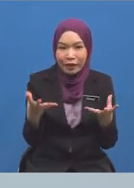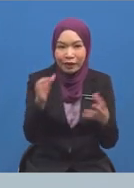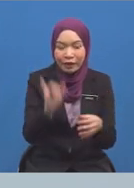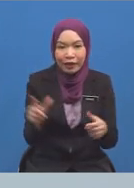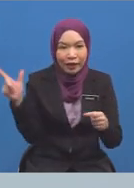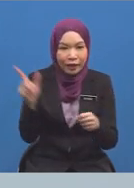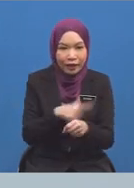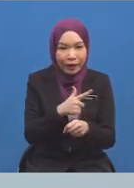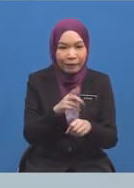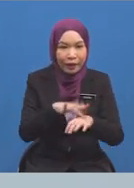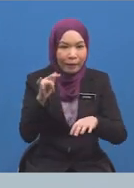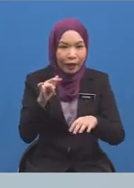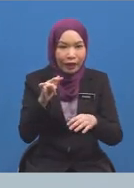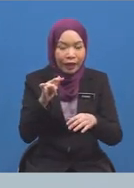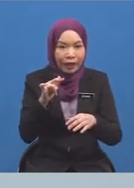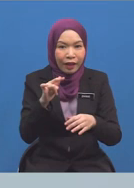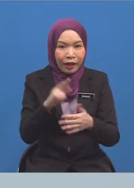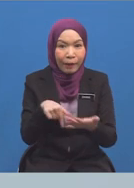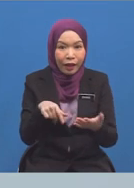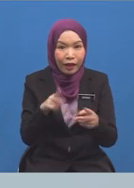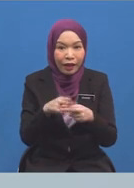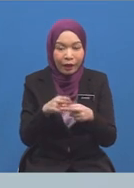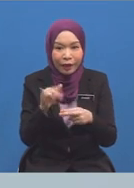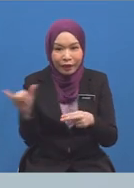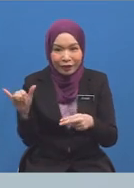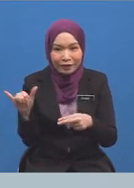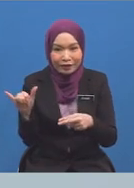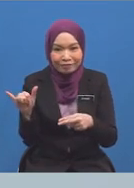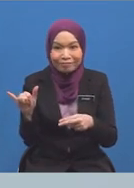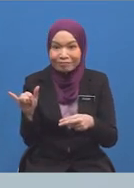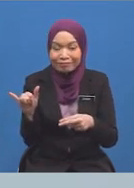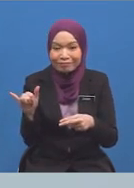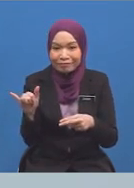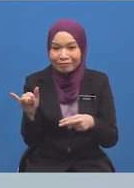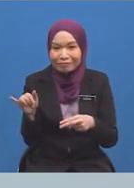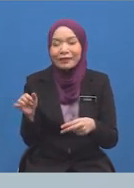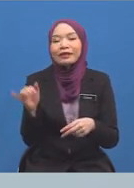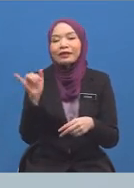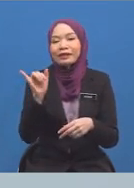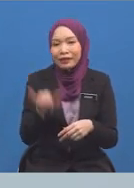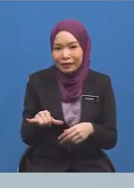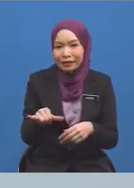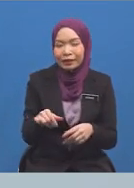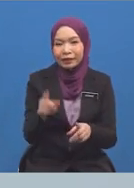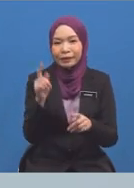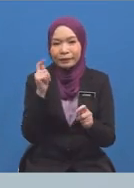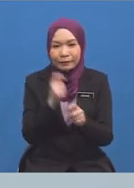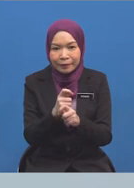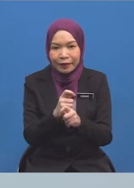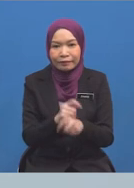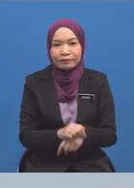lengkap dipanggil apa ya murid-murid yo yo cepat sekali